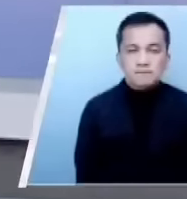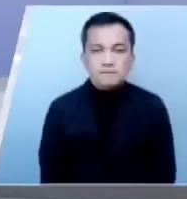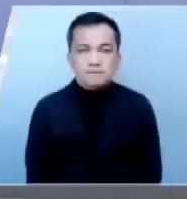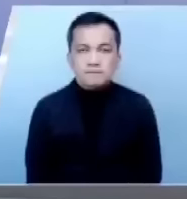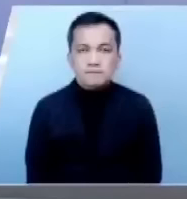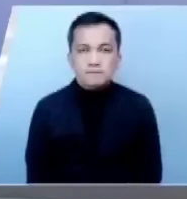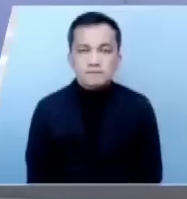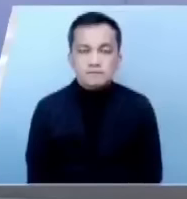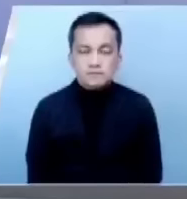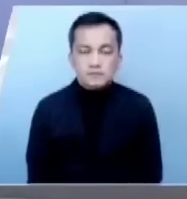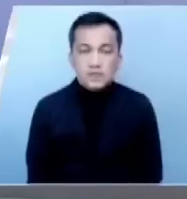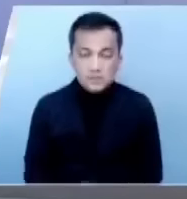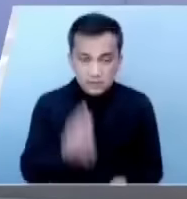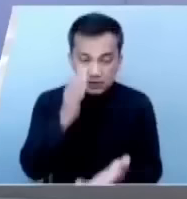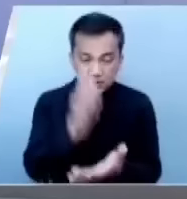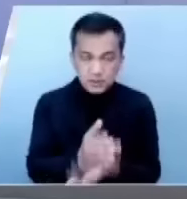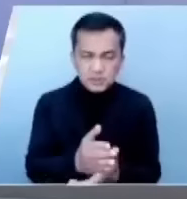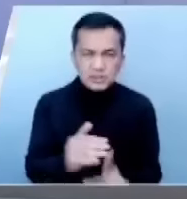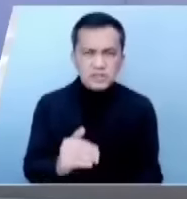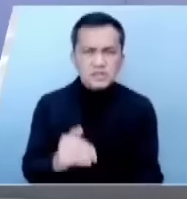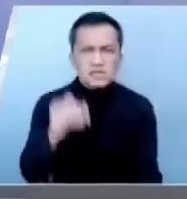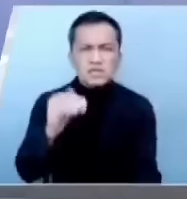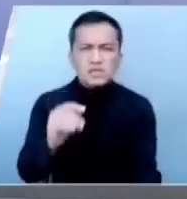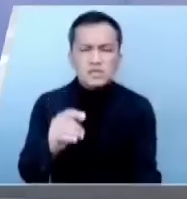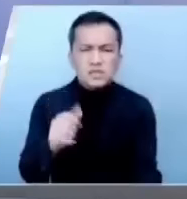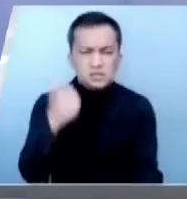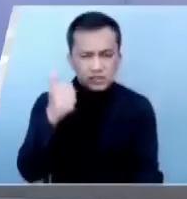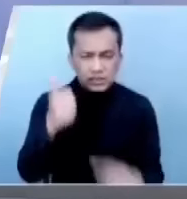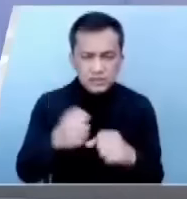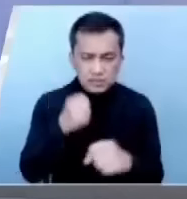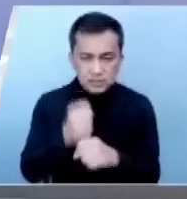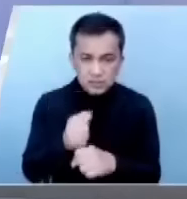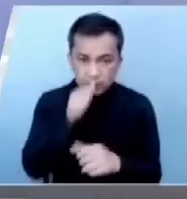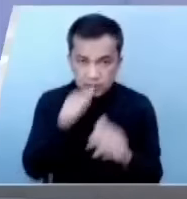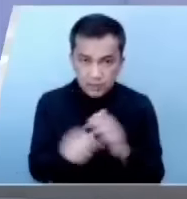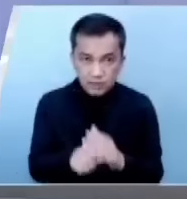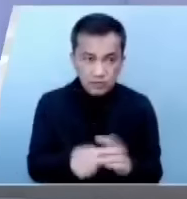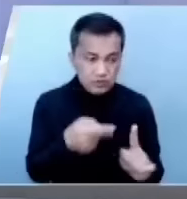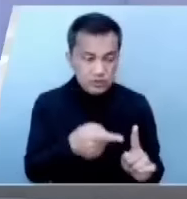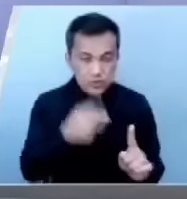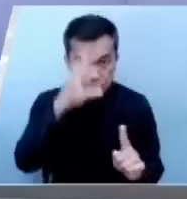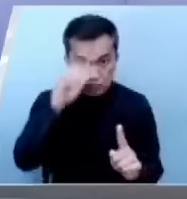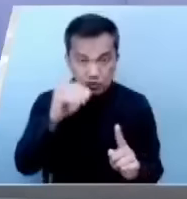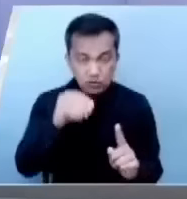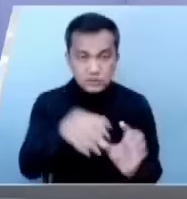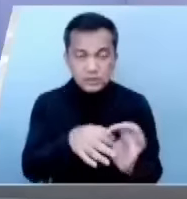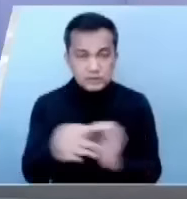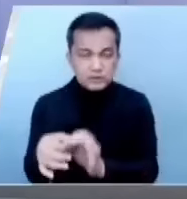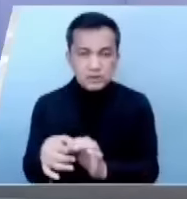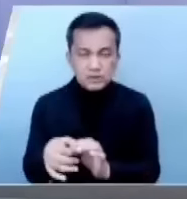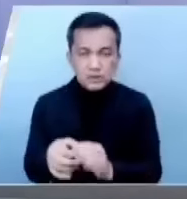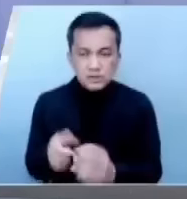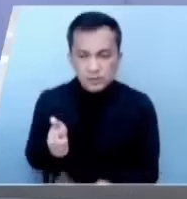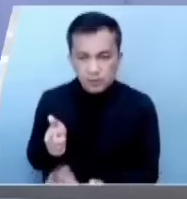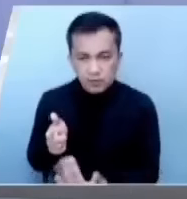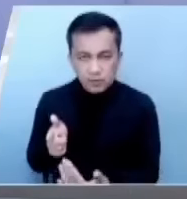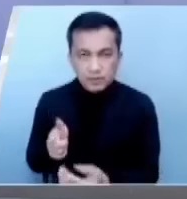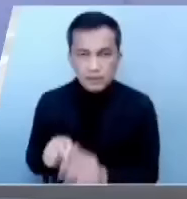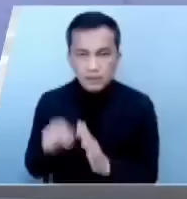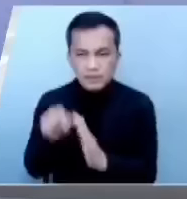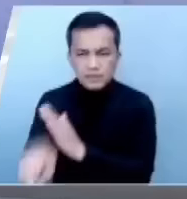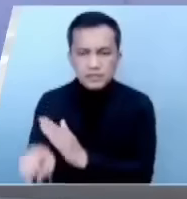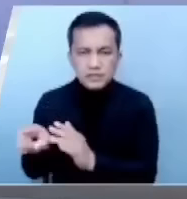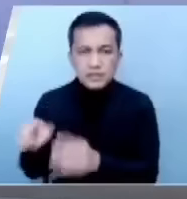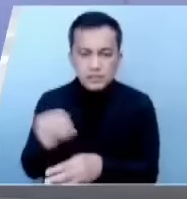Natuldo ka na po ang mahigit isang dekadang pagtatago ng lalaking sangkot umano sa pangu-holdup at pagpatay sa Masbate